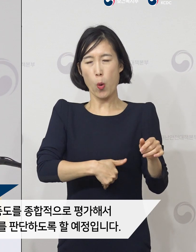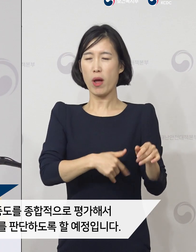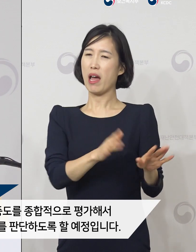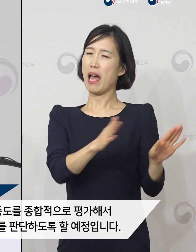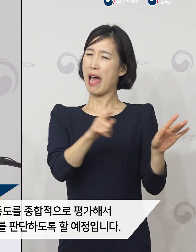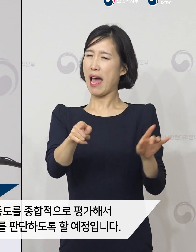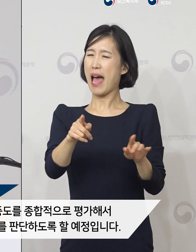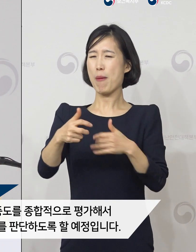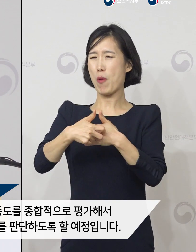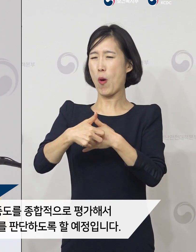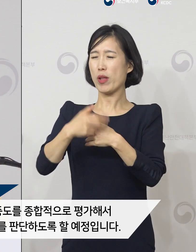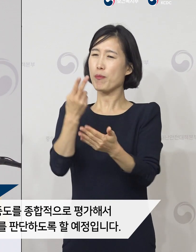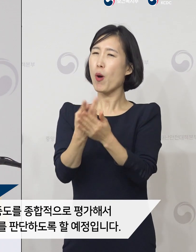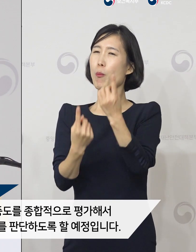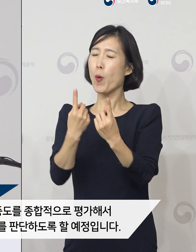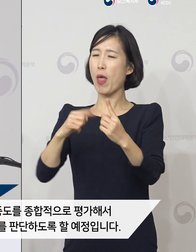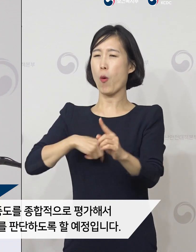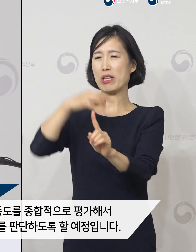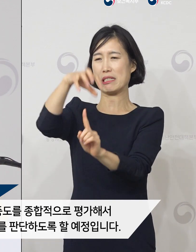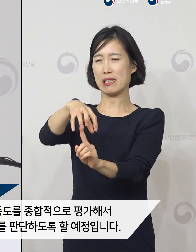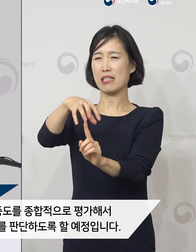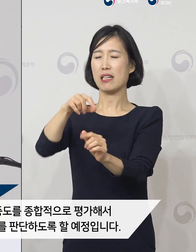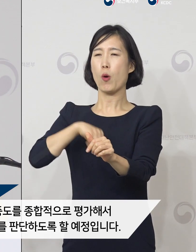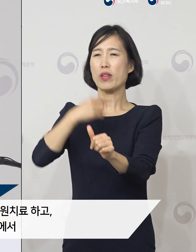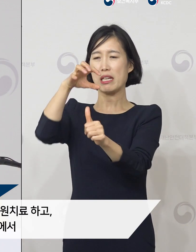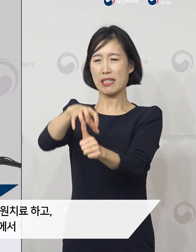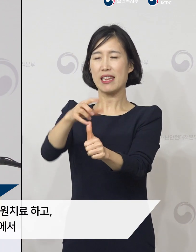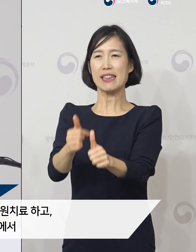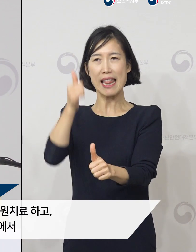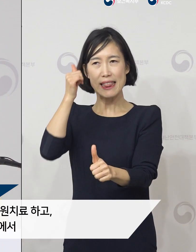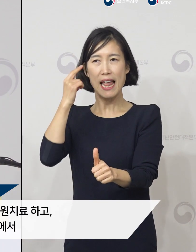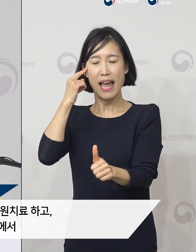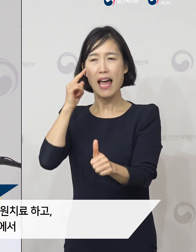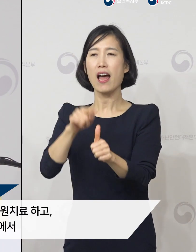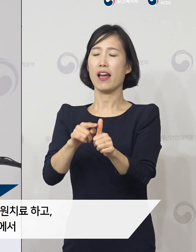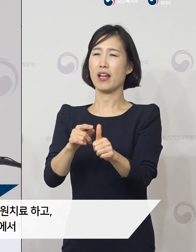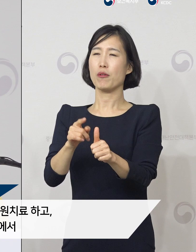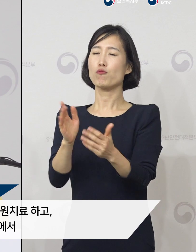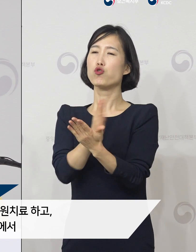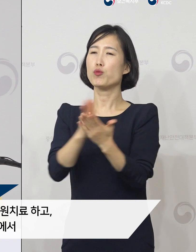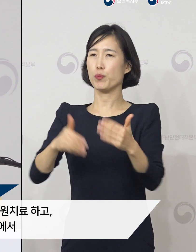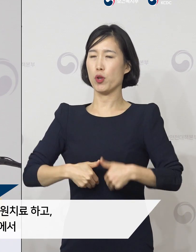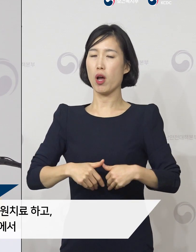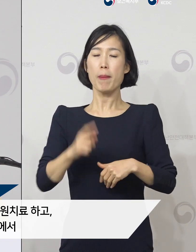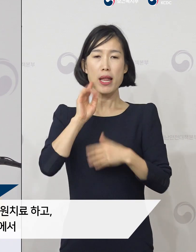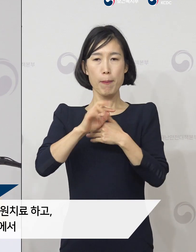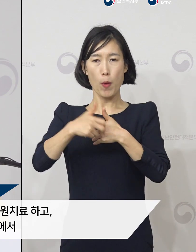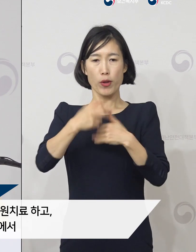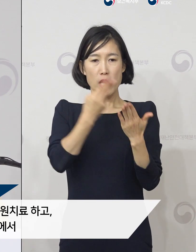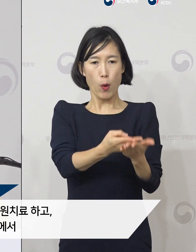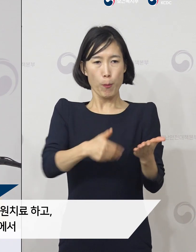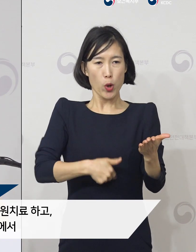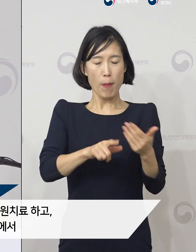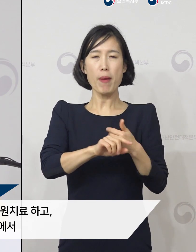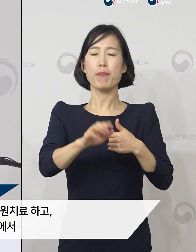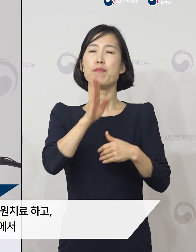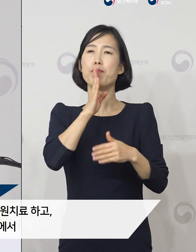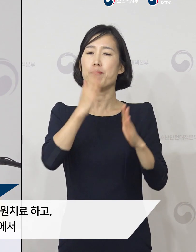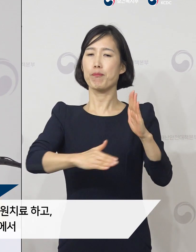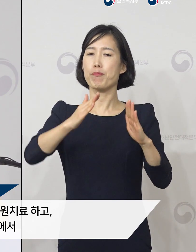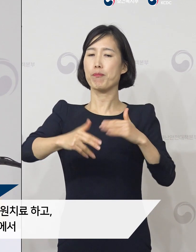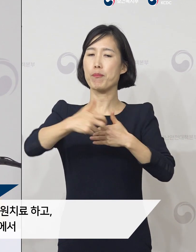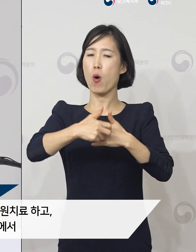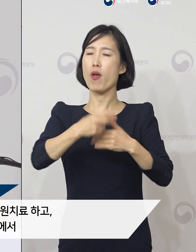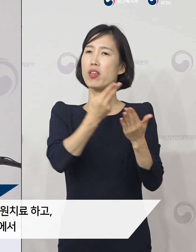방역적인 격리 조치를 판단하도록 할 예정입니다. 입원 치료가 필요한 환자는 적절한 전담병원에 입원